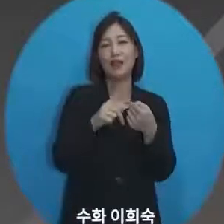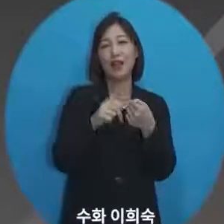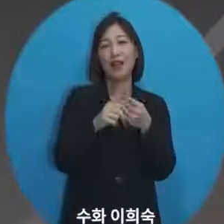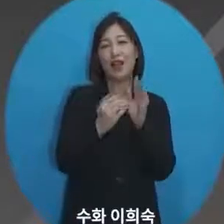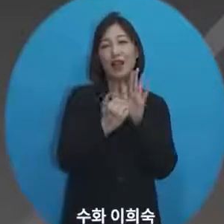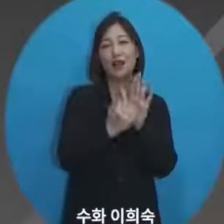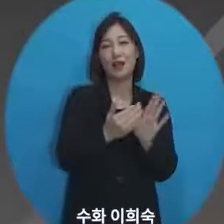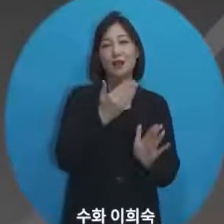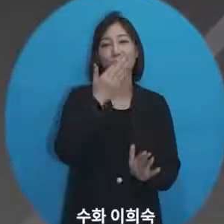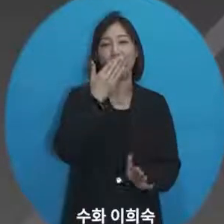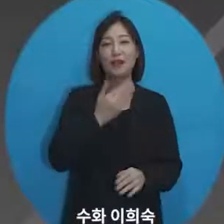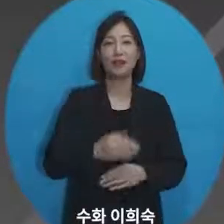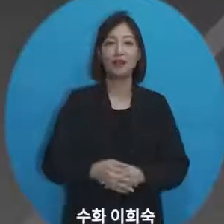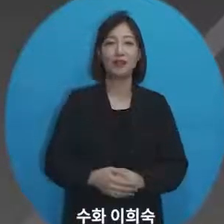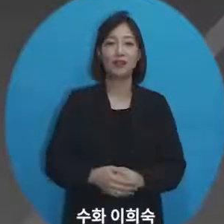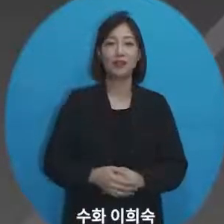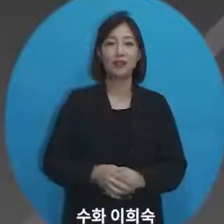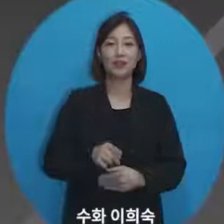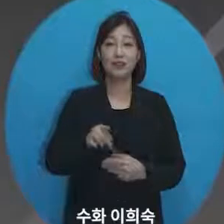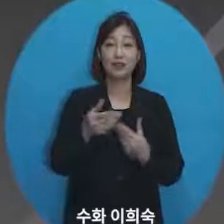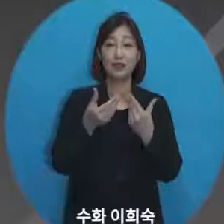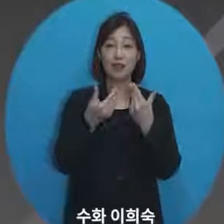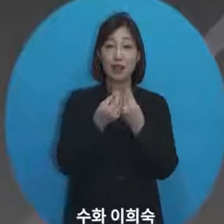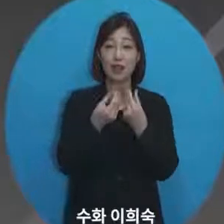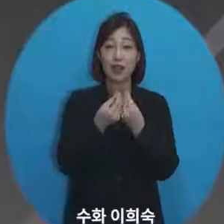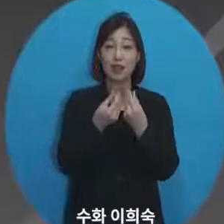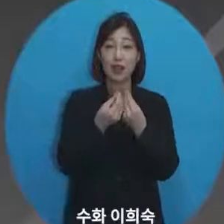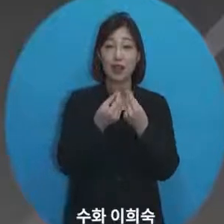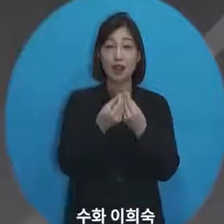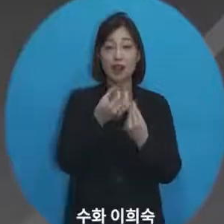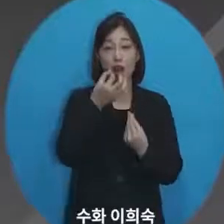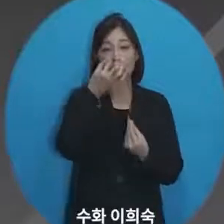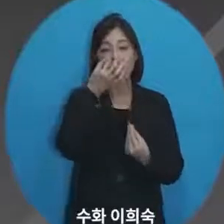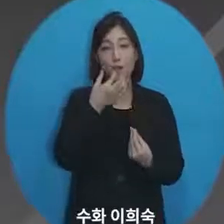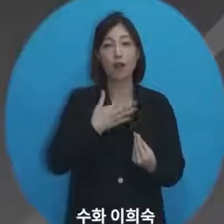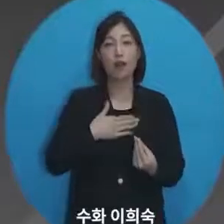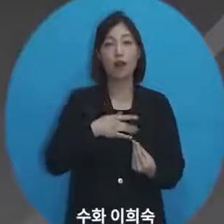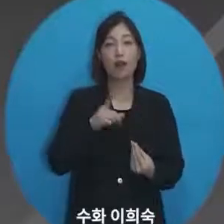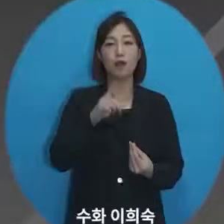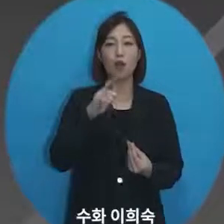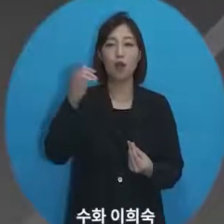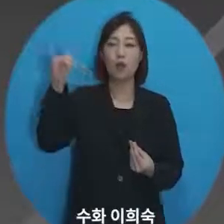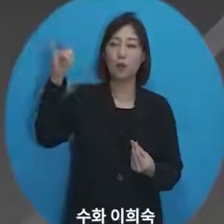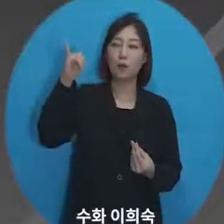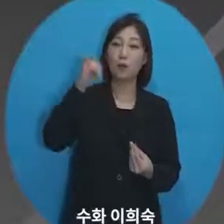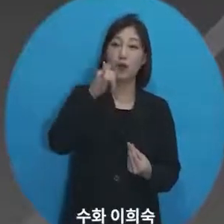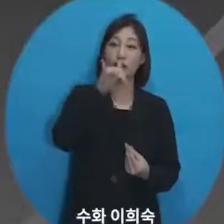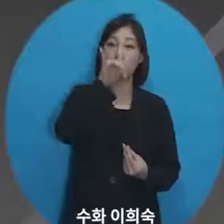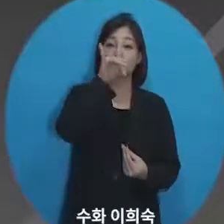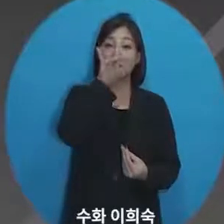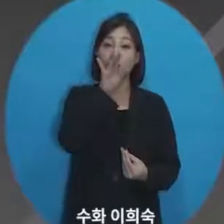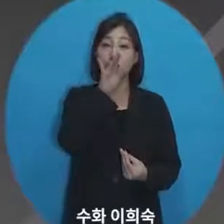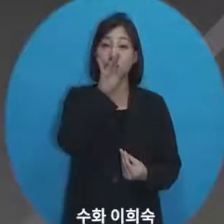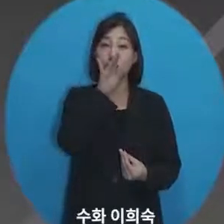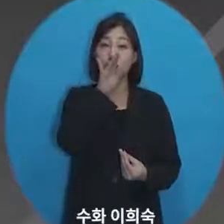있고요. 그리고 보시면 아시겠지만 선형 블럭에는 조명이 비춰지고 있는데요. 우리가